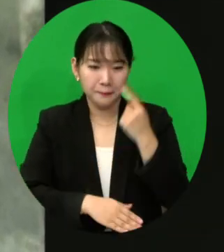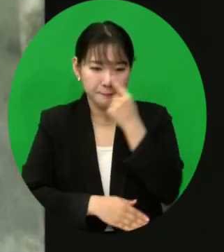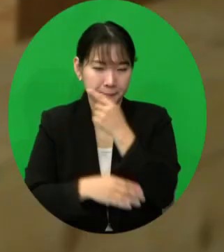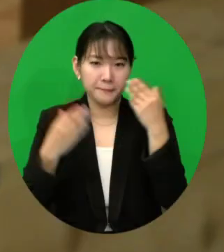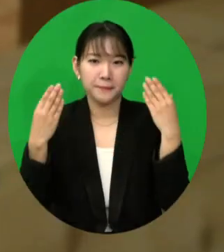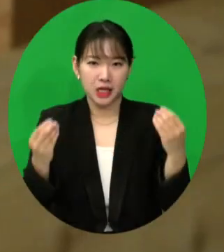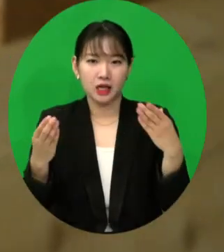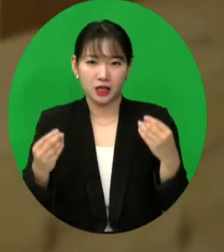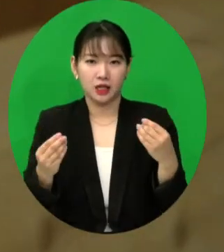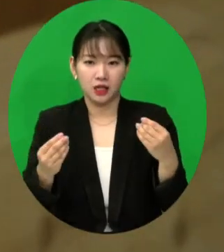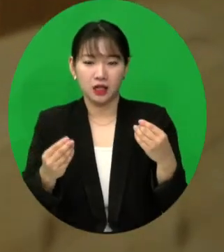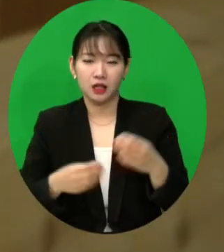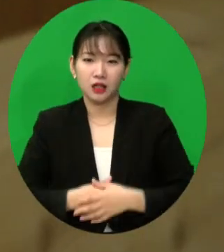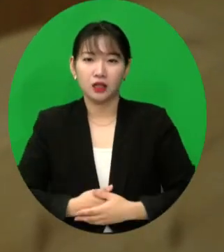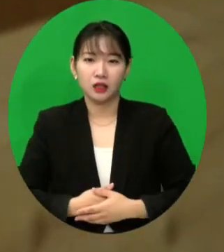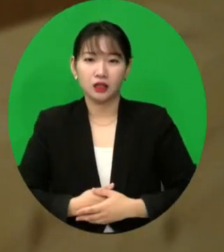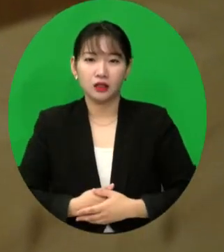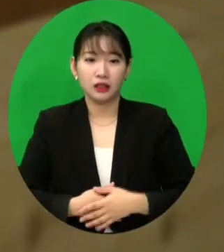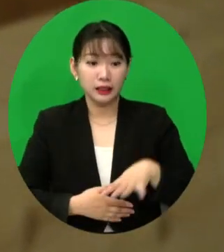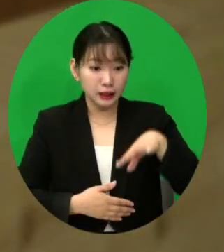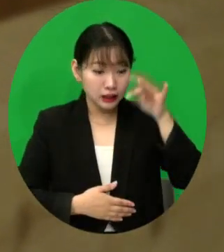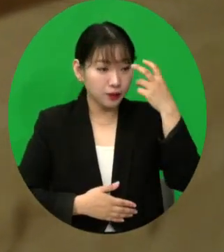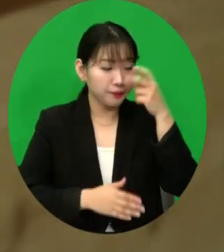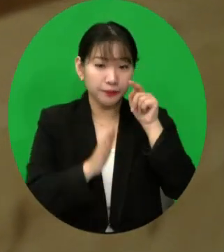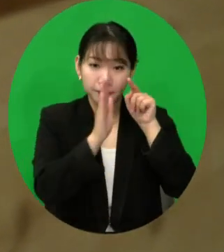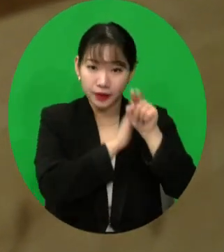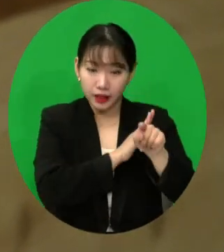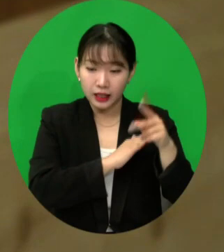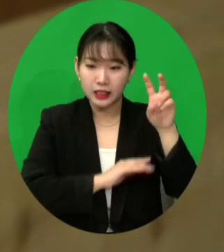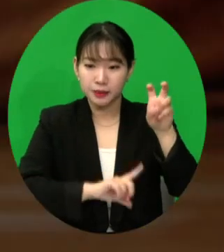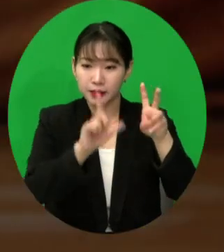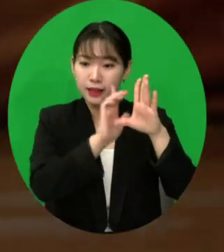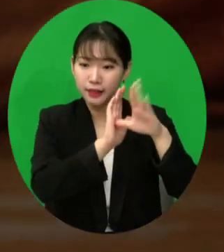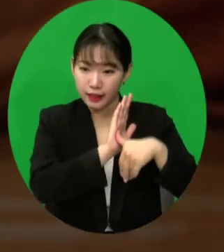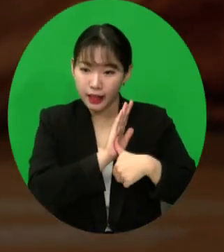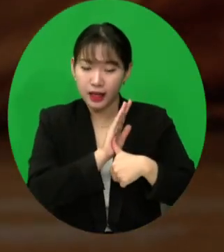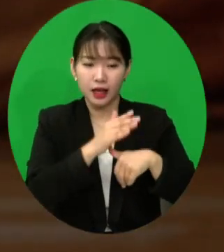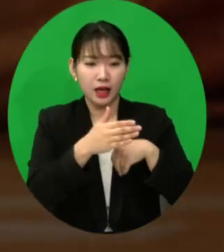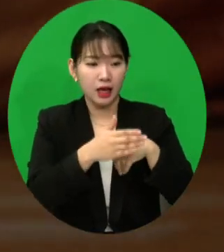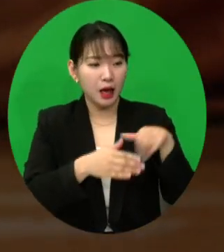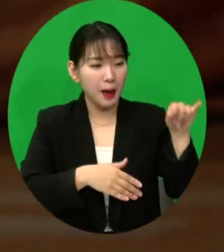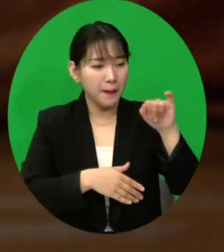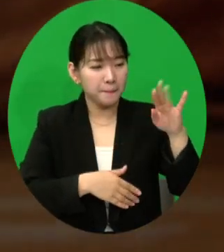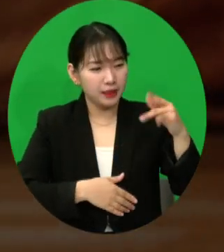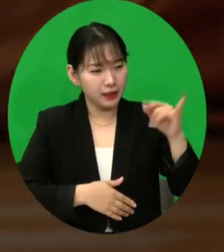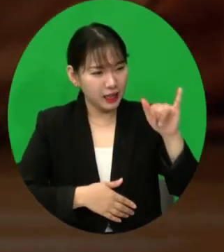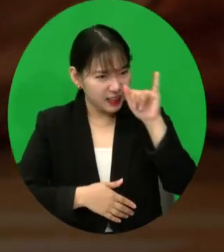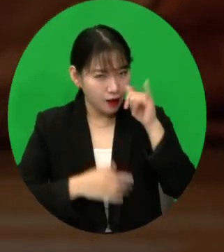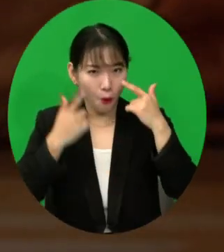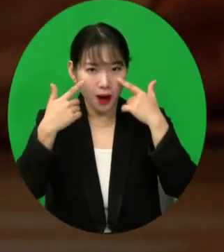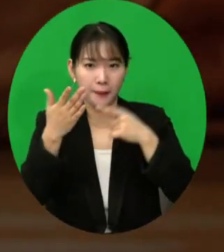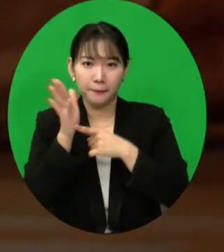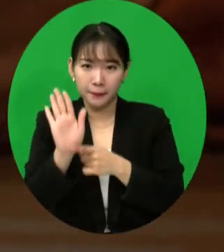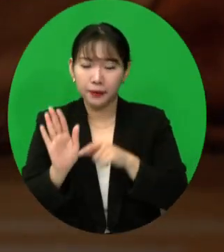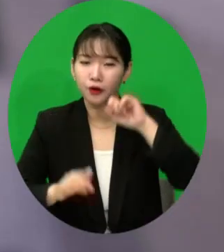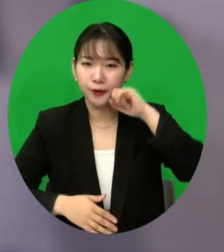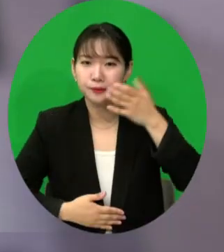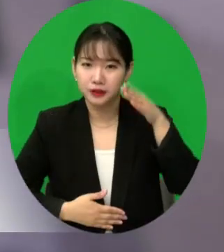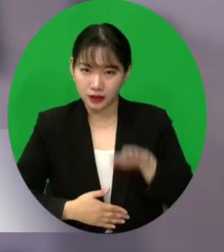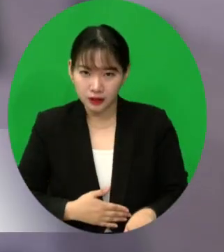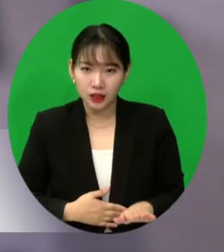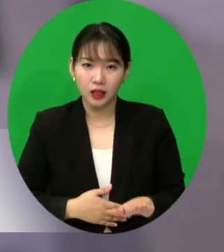확인했습니다. 물론 처음 점검을 나갔던 지난 22일 찜질방에 빈대가 있었다고 확정할 수는 없지만